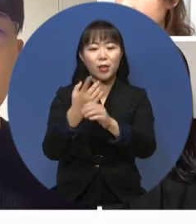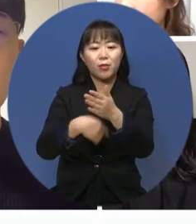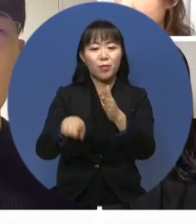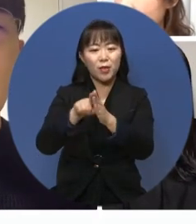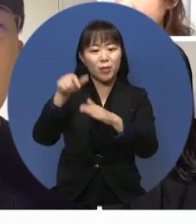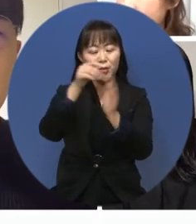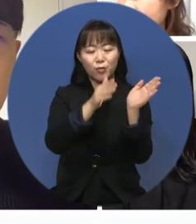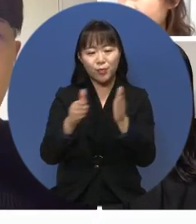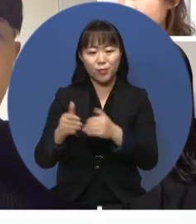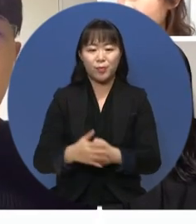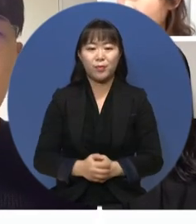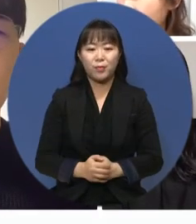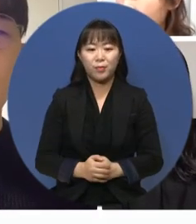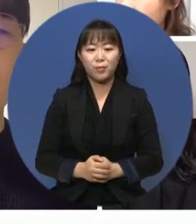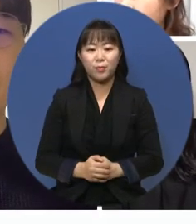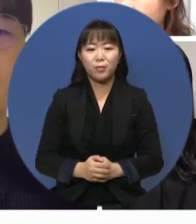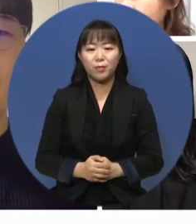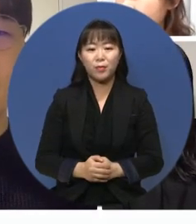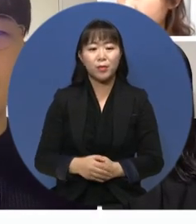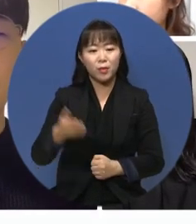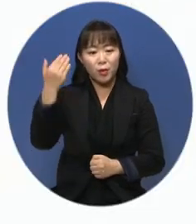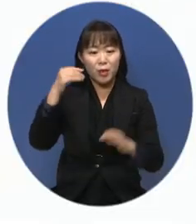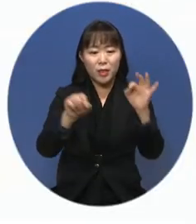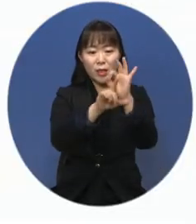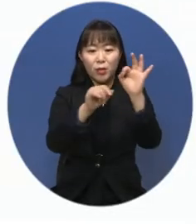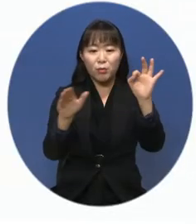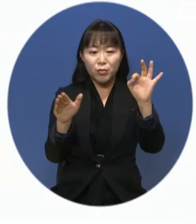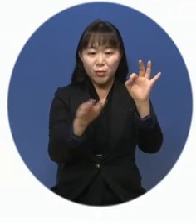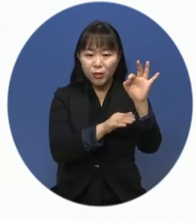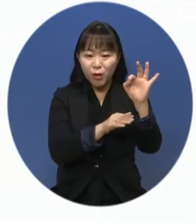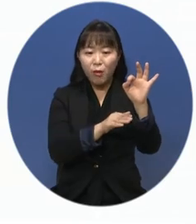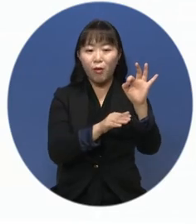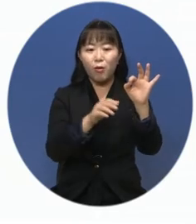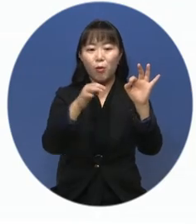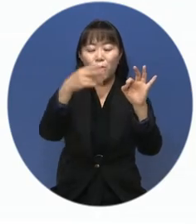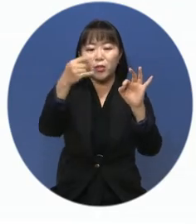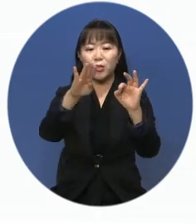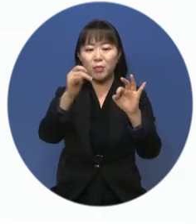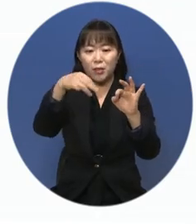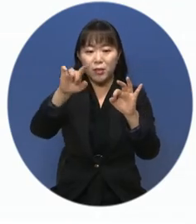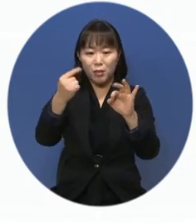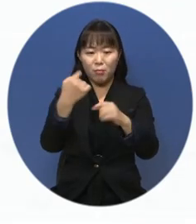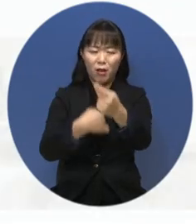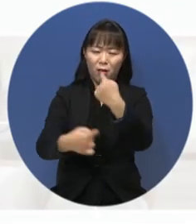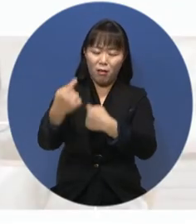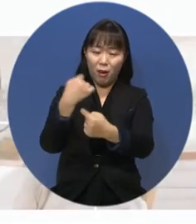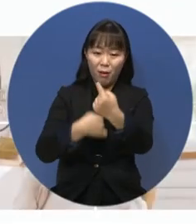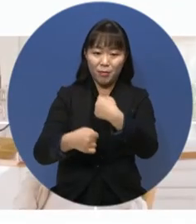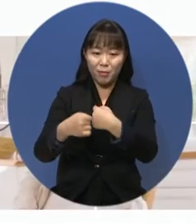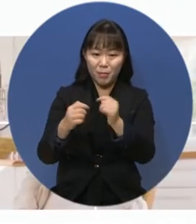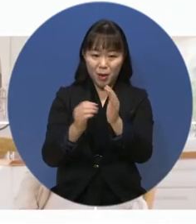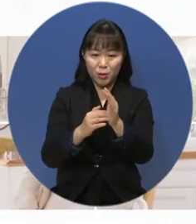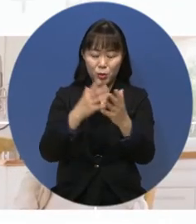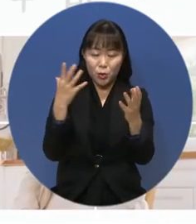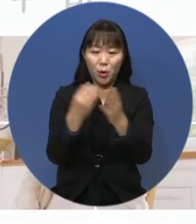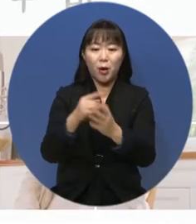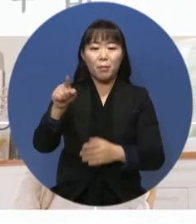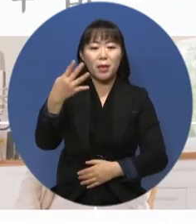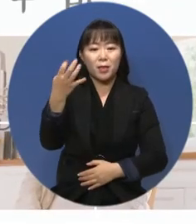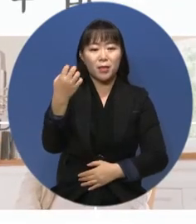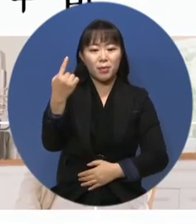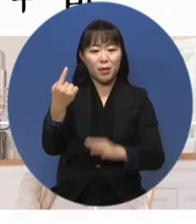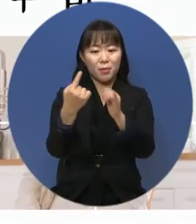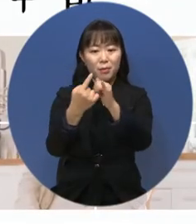귀엽게 씁니다 지난 10월부터 월드비전 누리집을 통해 참여자들의 신청을 받았으며 총 2백